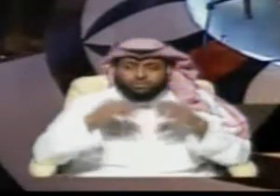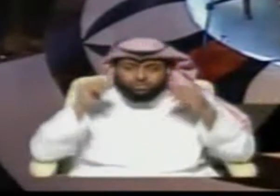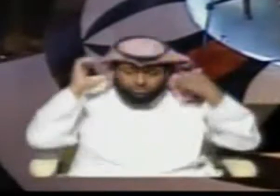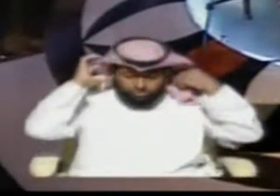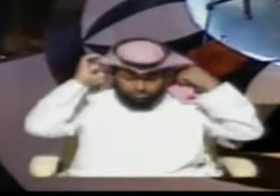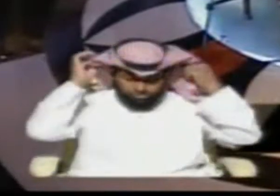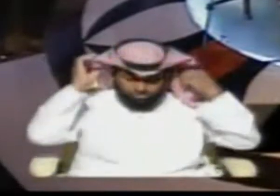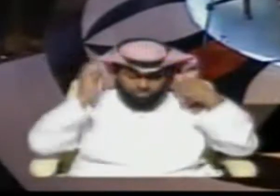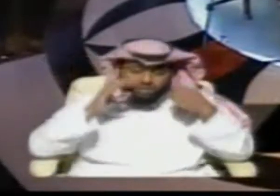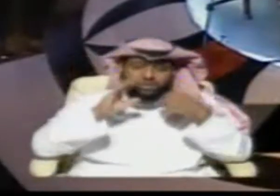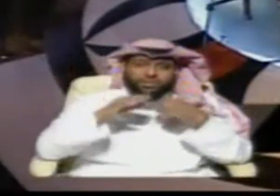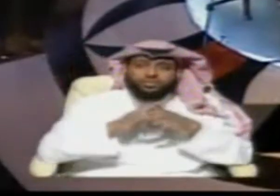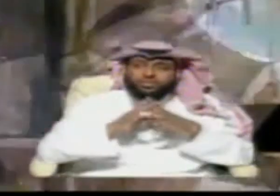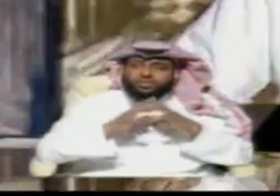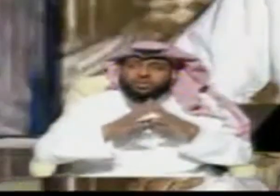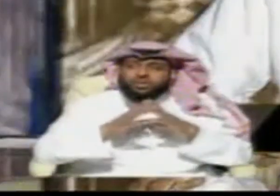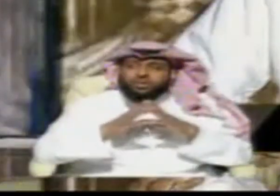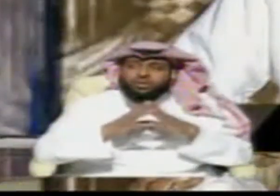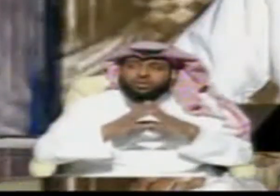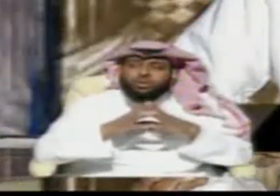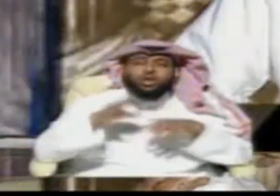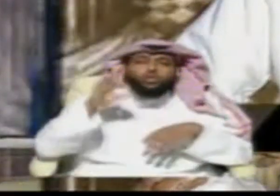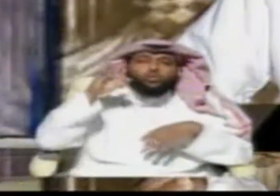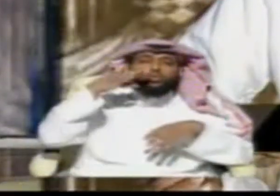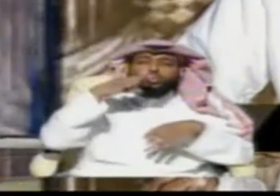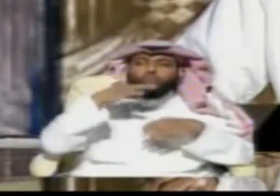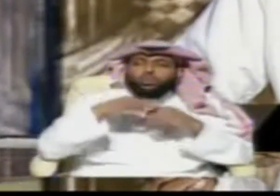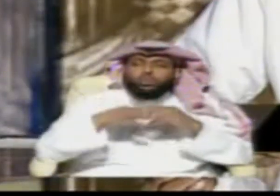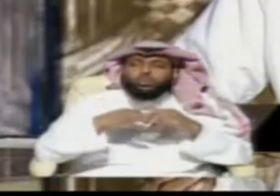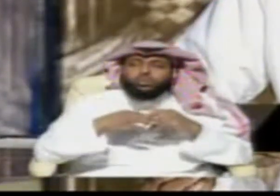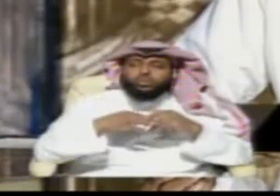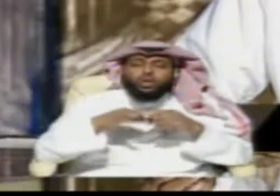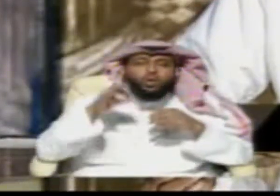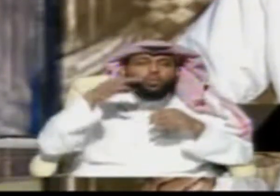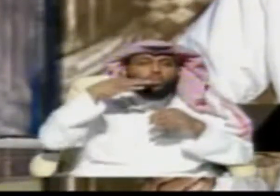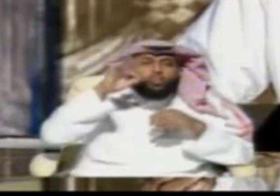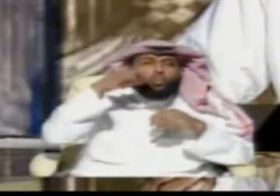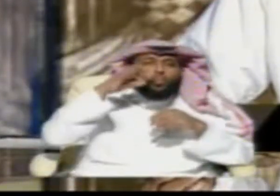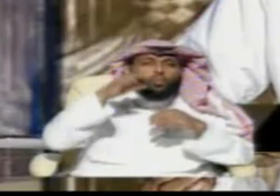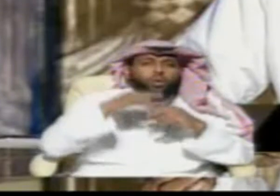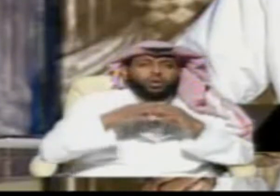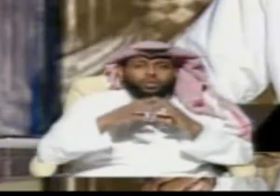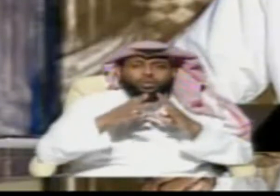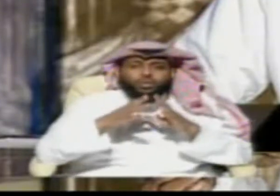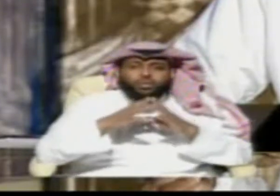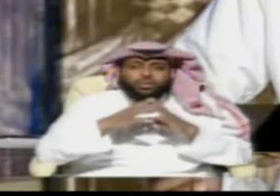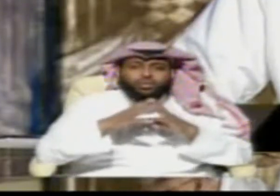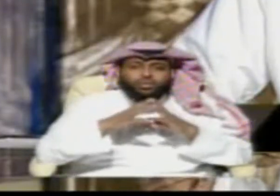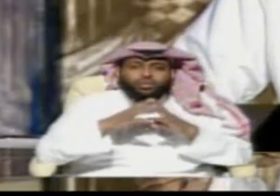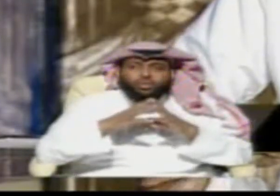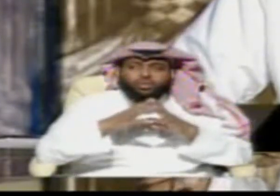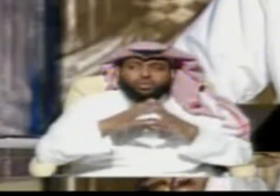أنا أخذت ورقة تسجيل غياب الطلاب. نعم. طاولة صديقي. أخذت عفوا أخذت